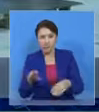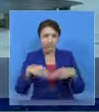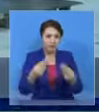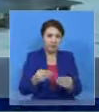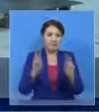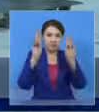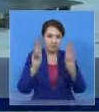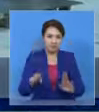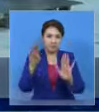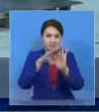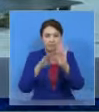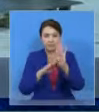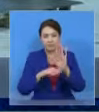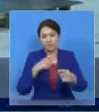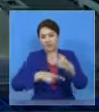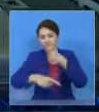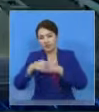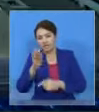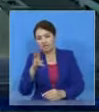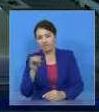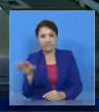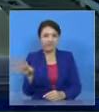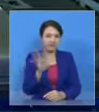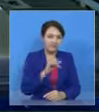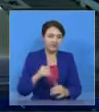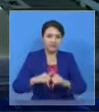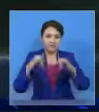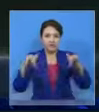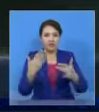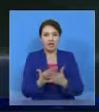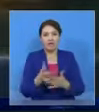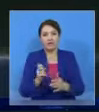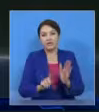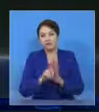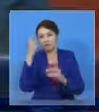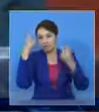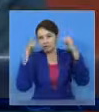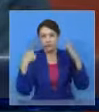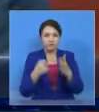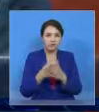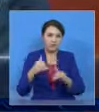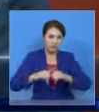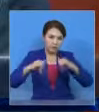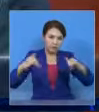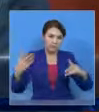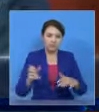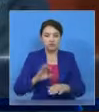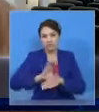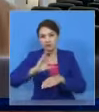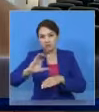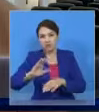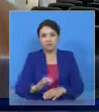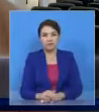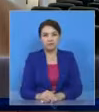специальные программы и безвозмездные гранты на всех этапах его развития от стартовой идеи до расширения и выхода на экспорт